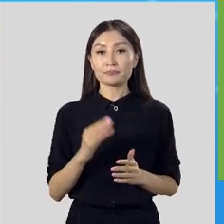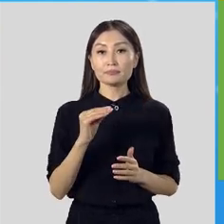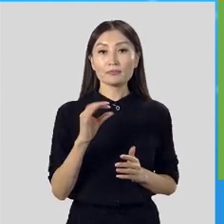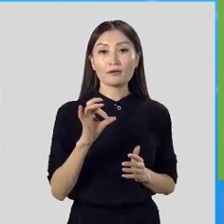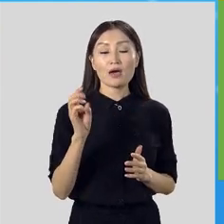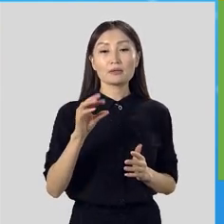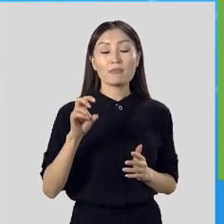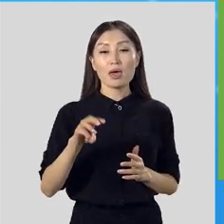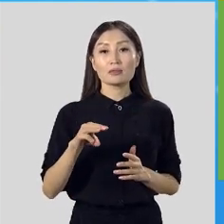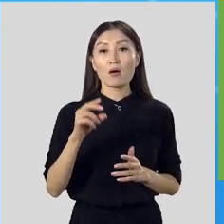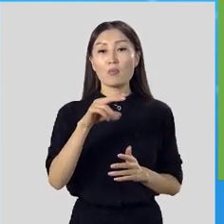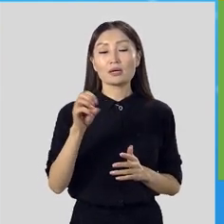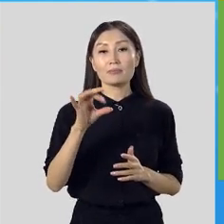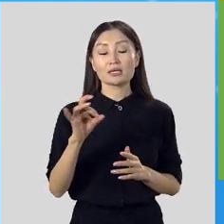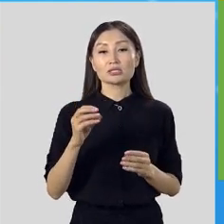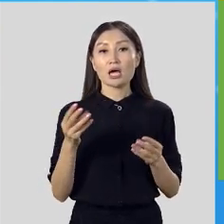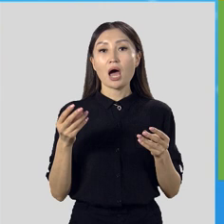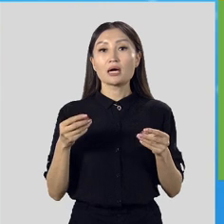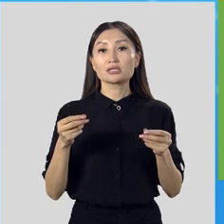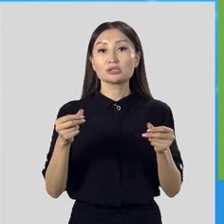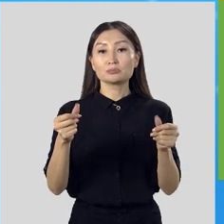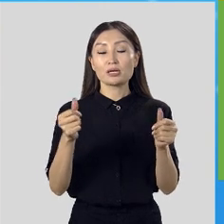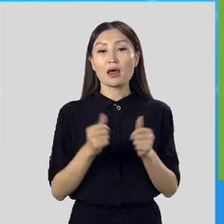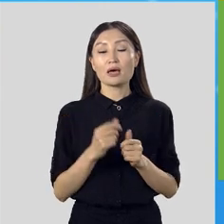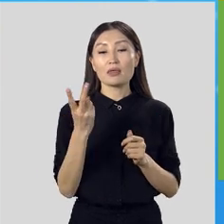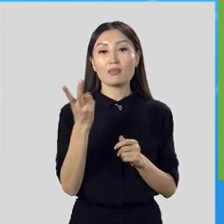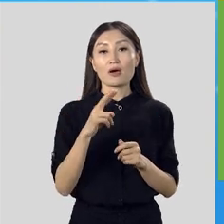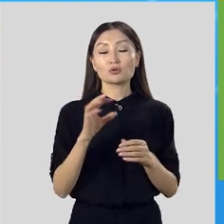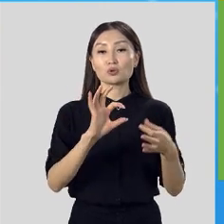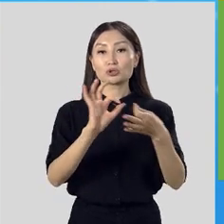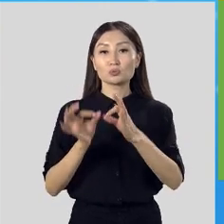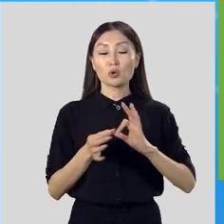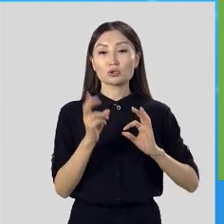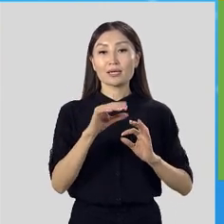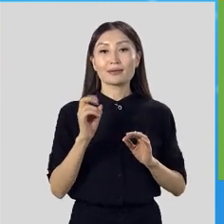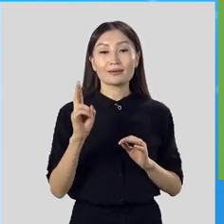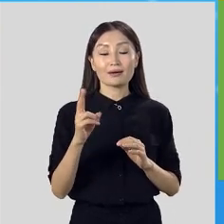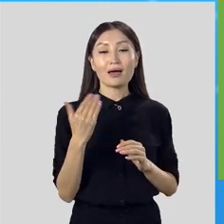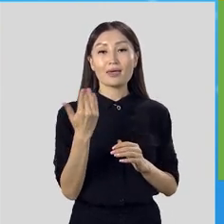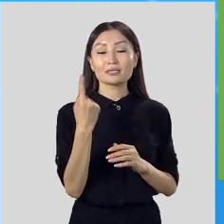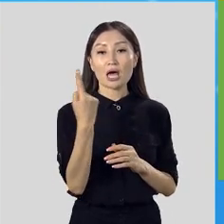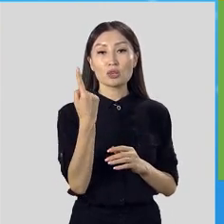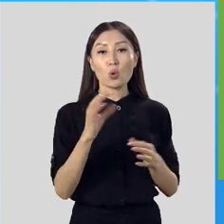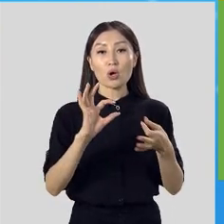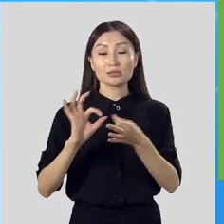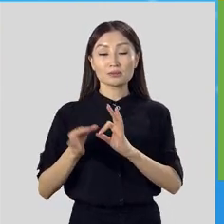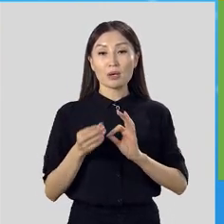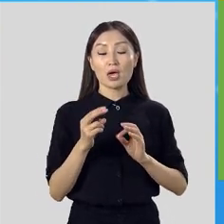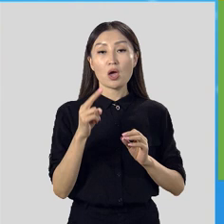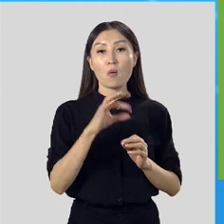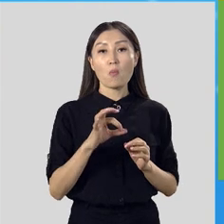Фермент полимераза расщепляет двойную цепочку ДНК, и на одной из ее цепей по